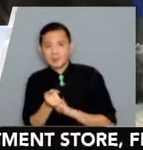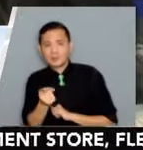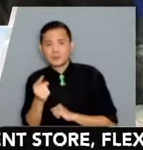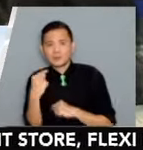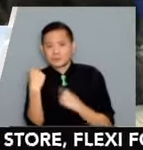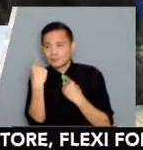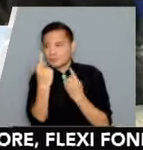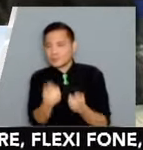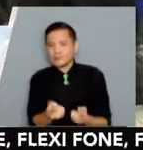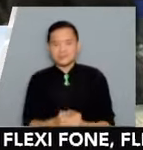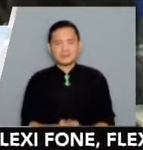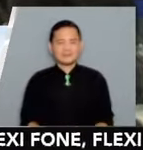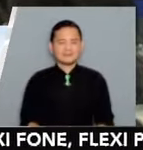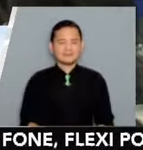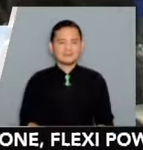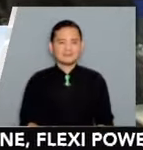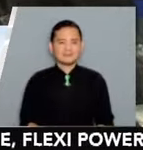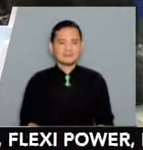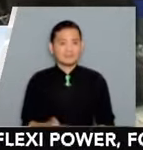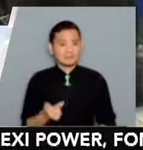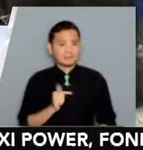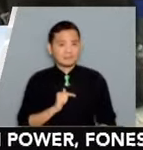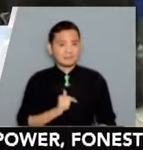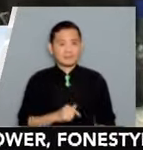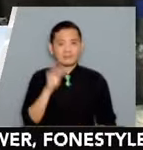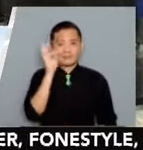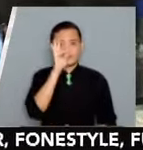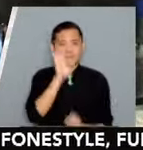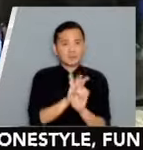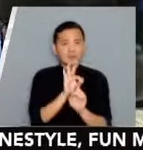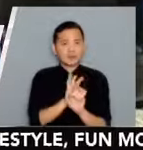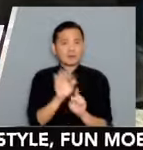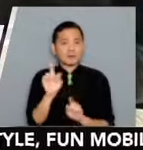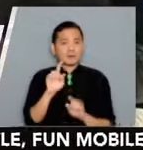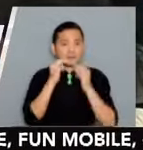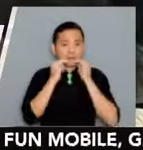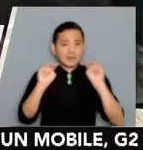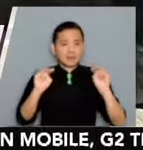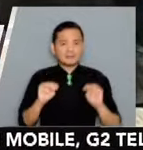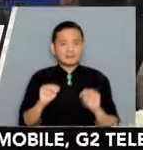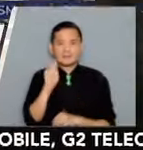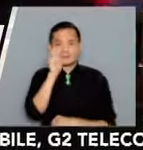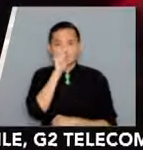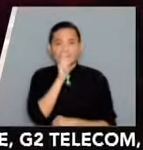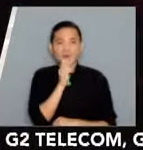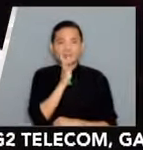Mensahe naman ni Minhyuk sa Filipino fans. Mahal ko kayo!